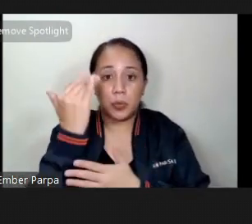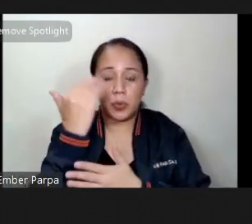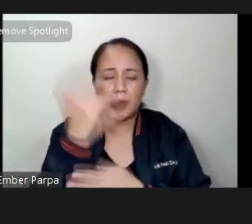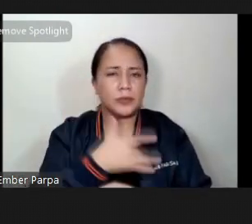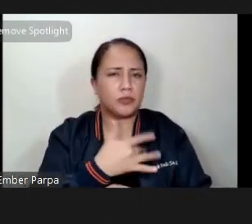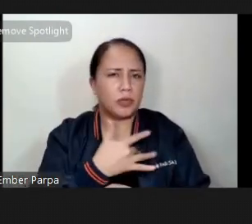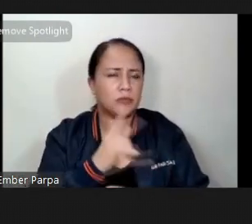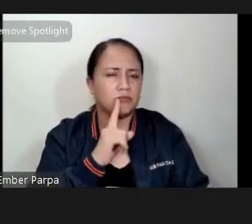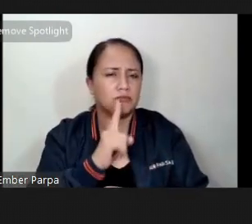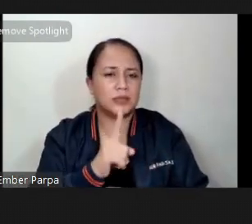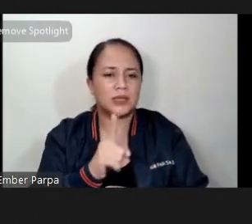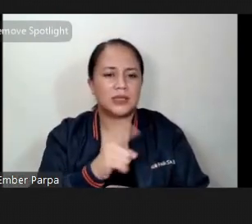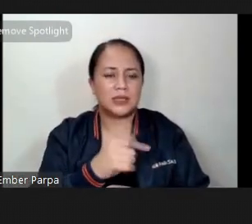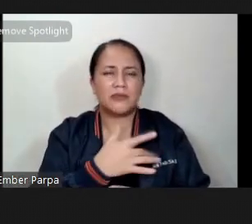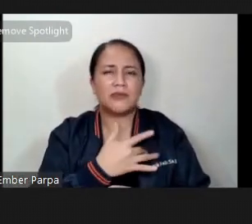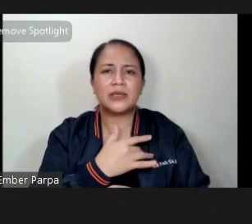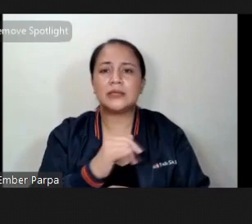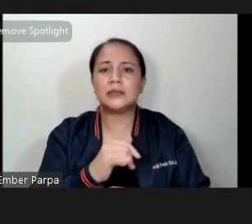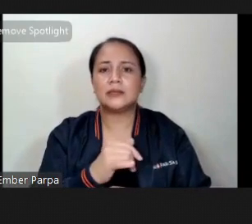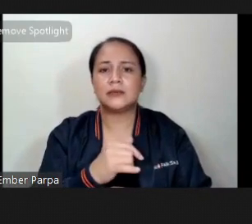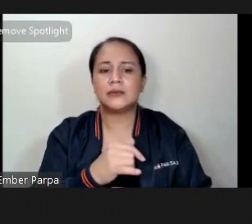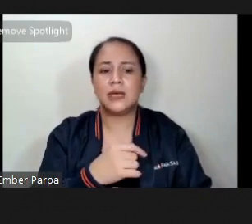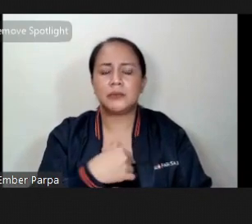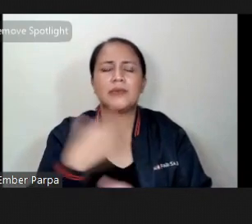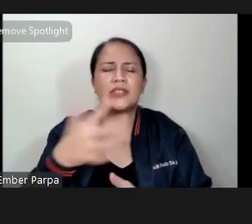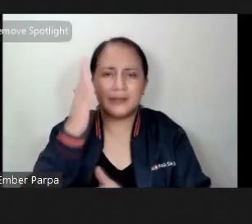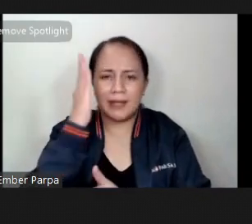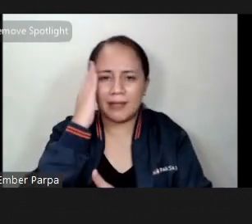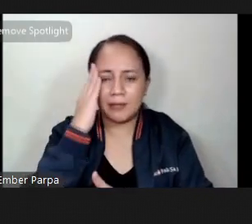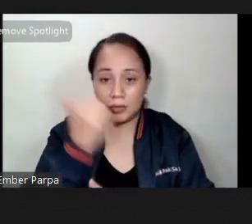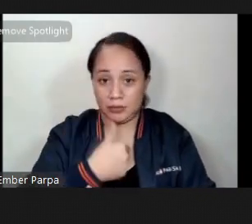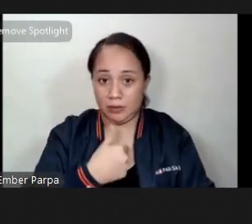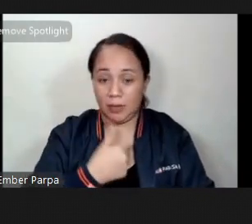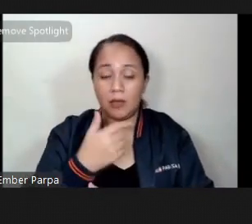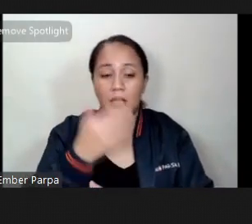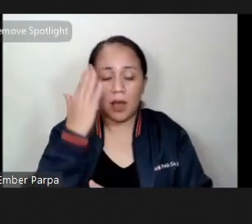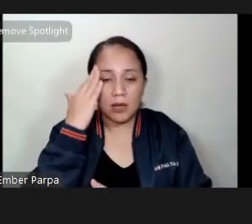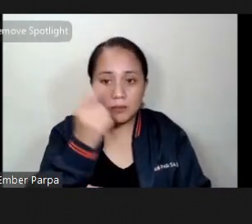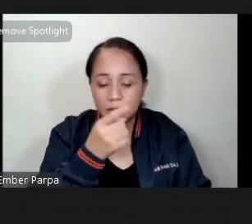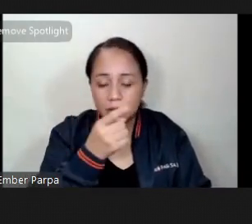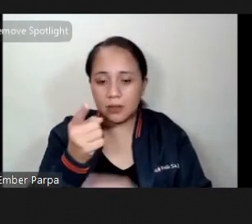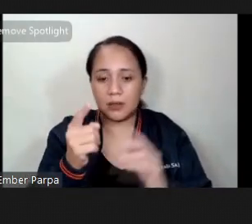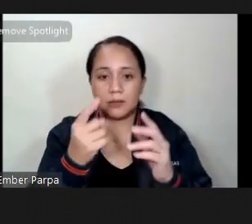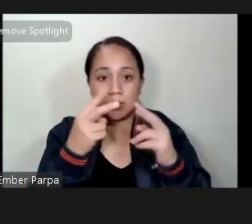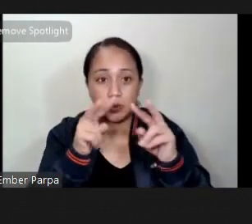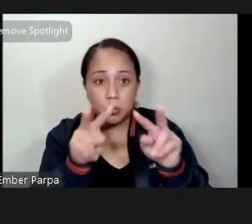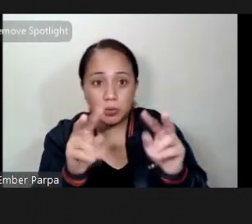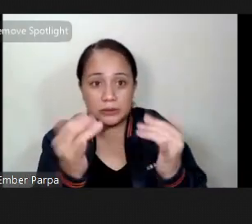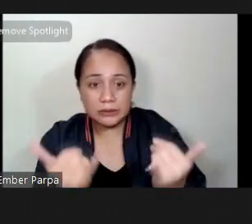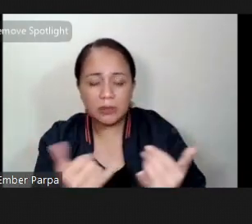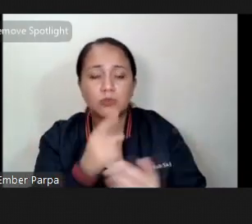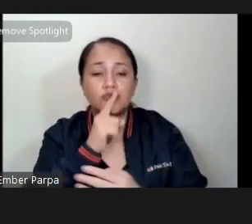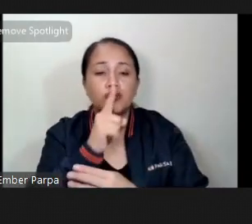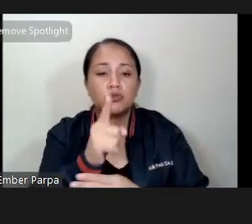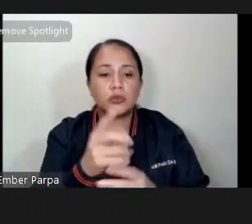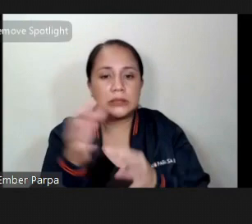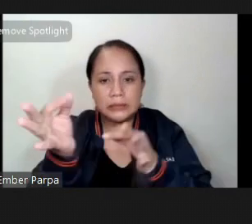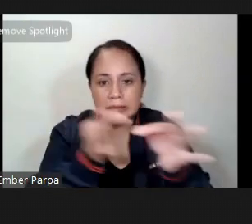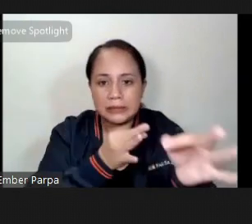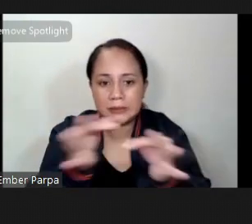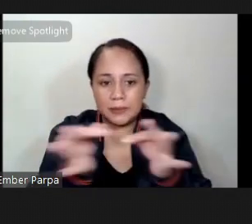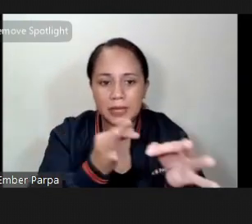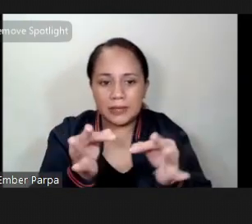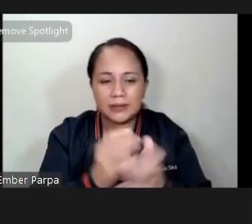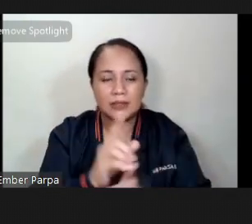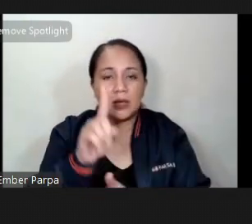ko talaga, hindi ko lang nafe-feel like, alam ko sa sarili ko at alam din ng ating mga viewers na they really explained